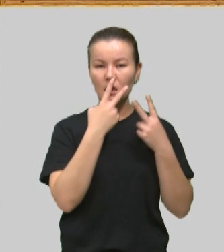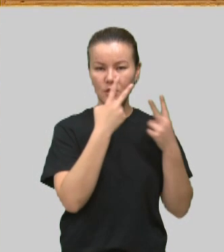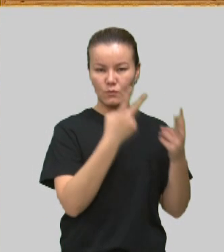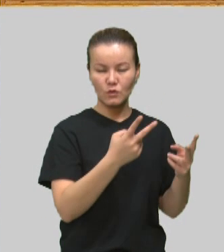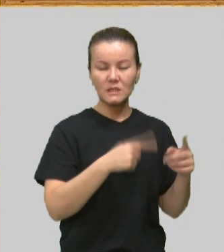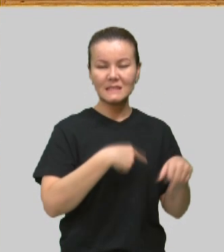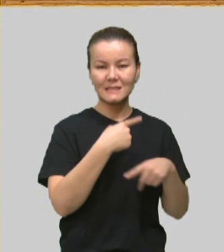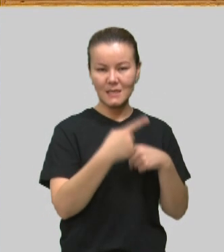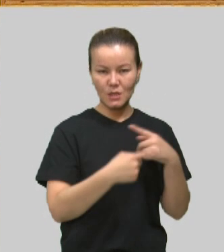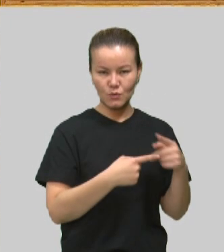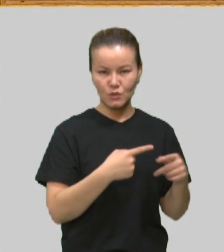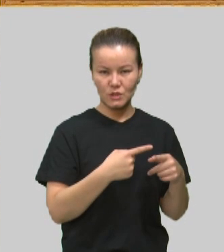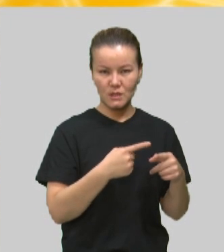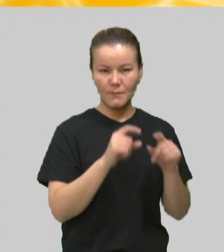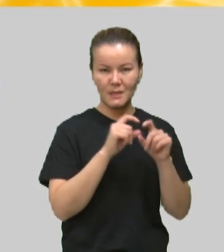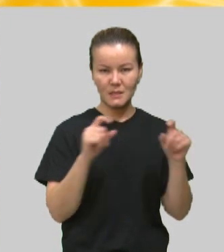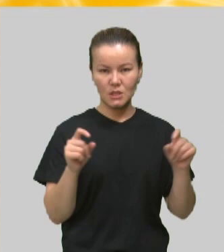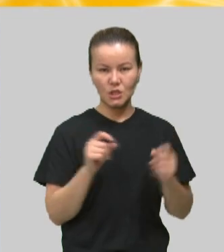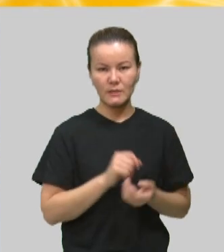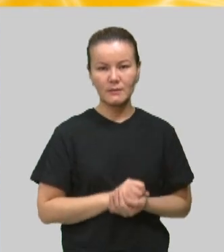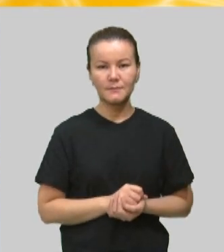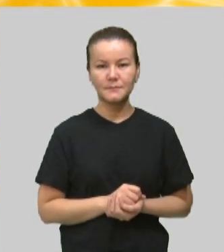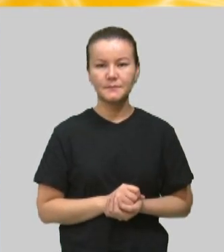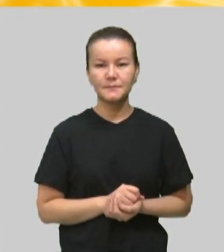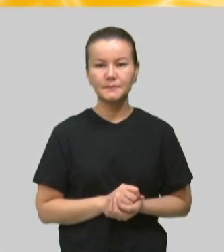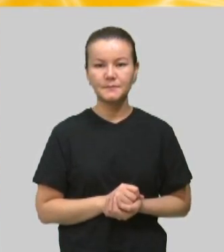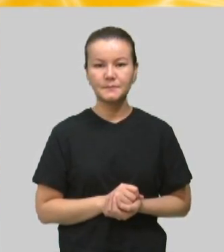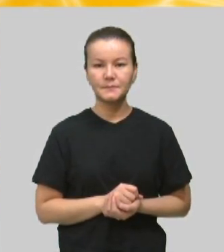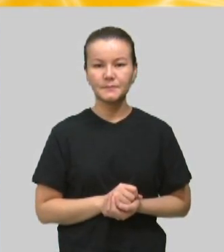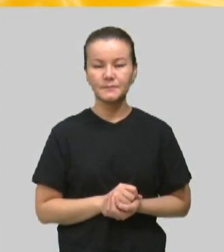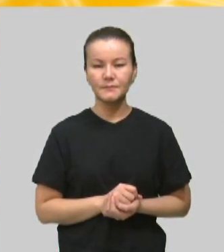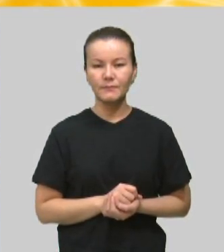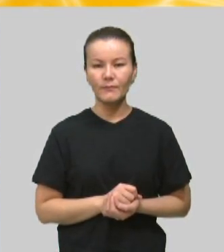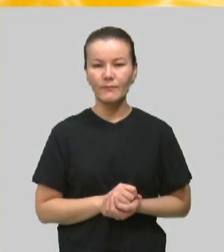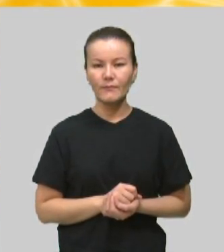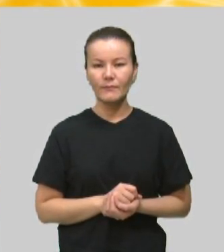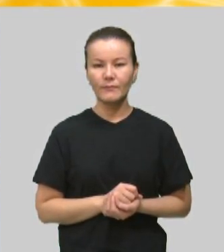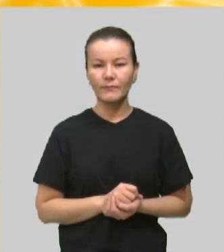Рассмотрим следующее предложение.